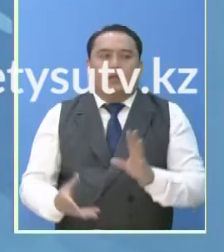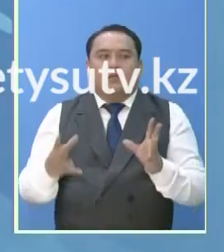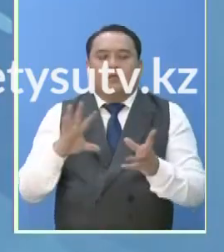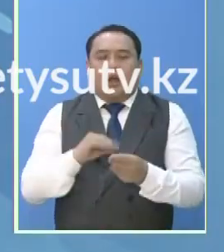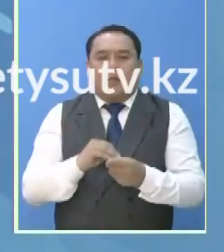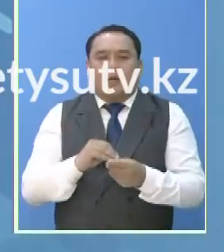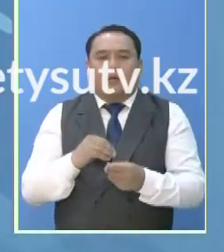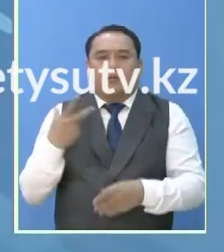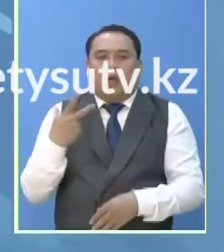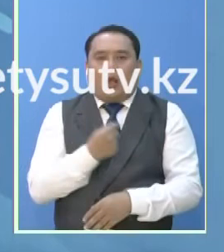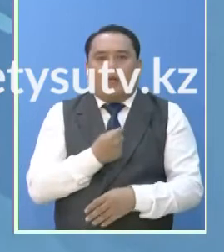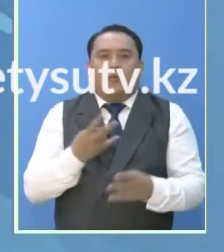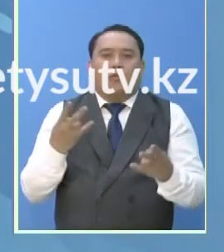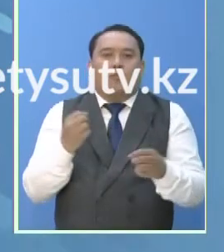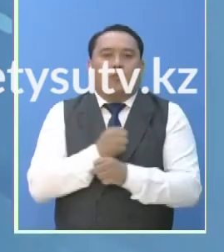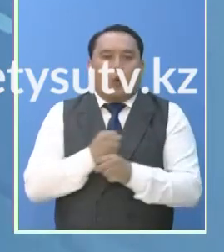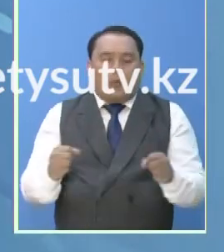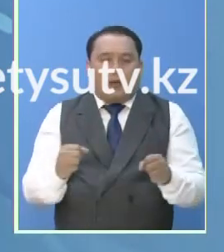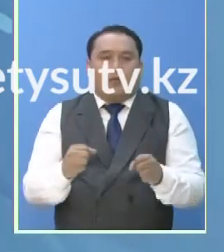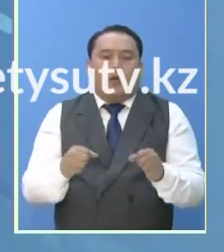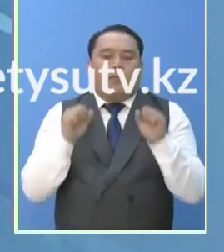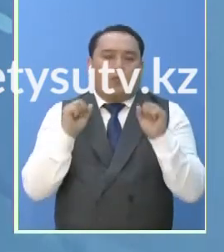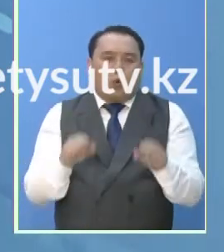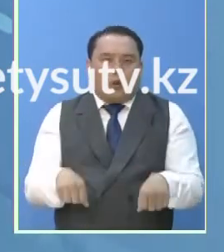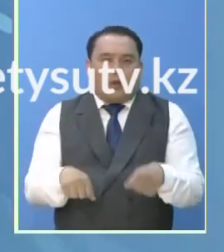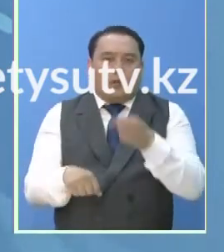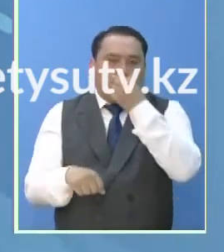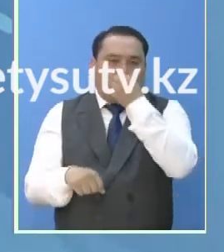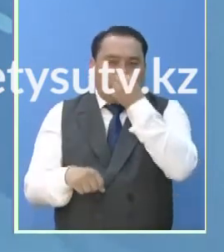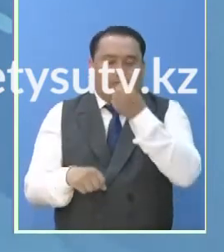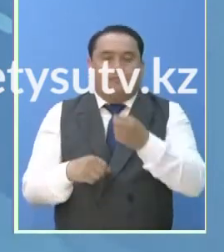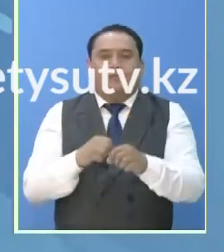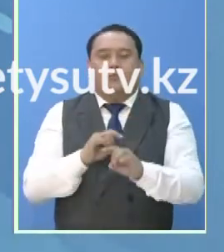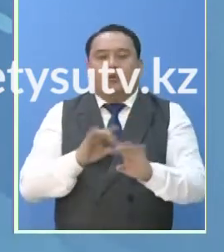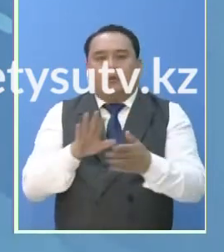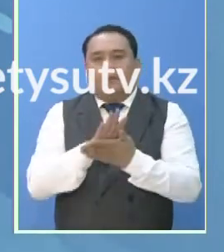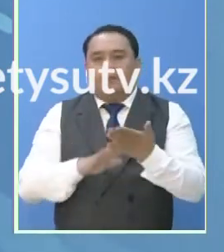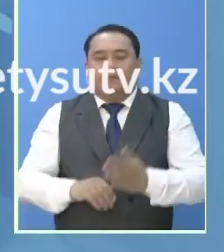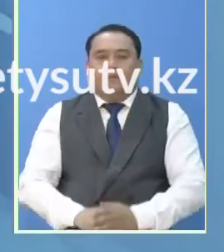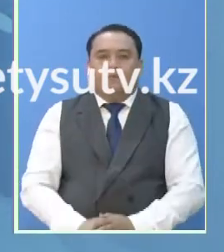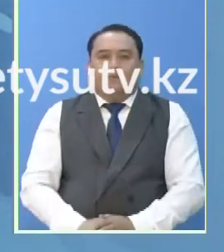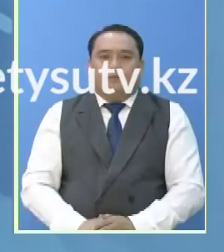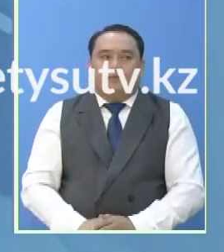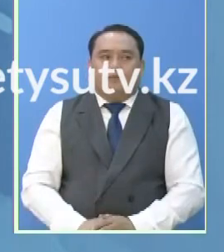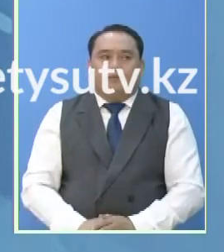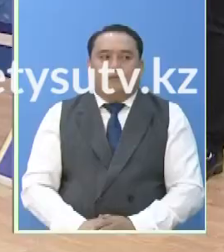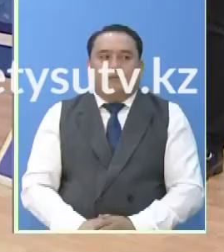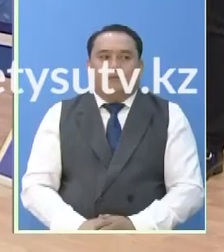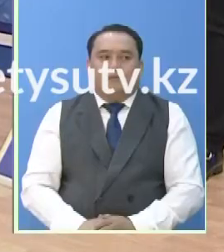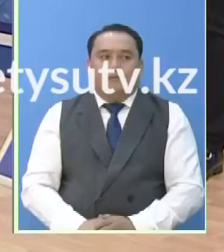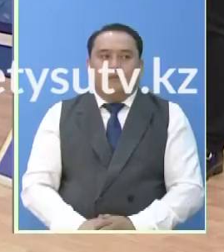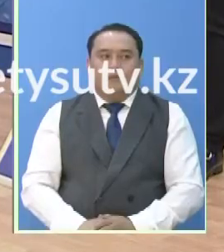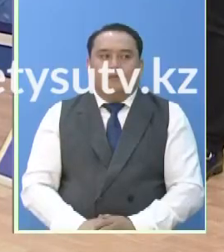адамдарга вакцина алууга болмайды? Жана мына көрүрмениңиздин жагдайында калай болмок? Эл жаңа бул көрүрмен сурагын айтат. Мен